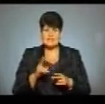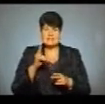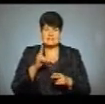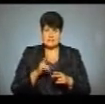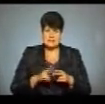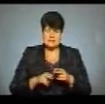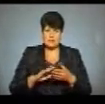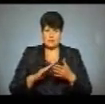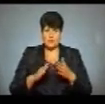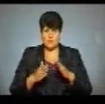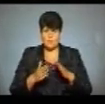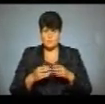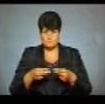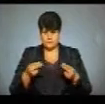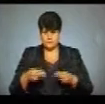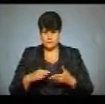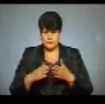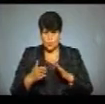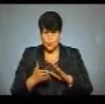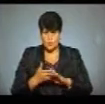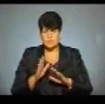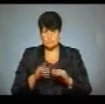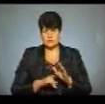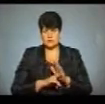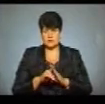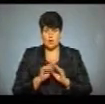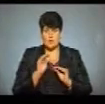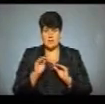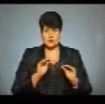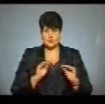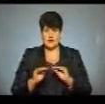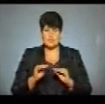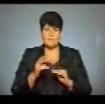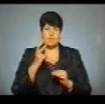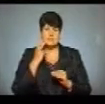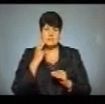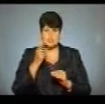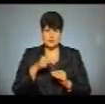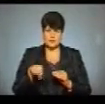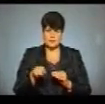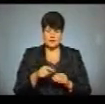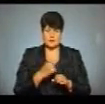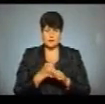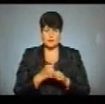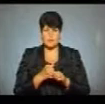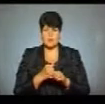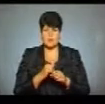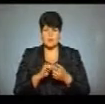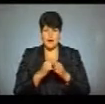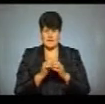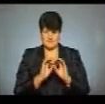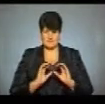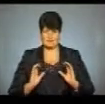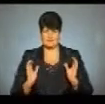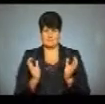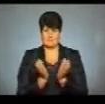управлінням житлово-комунального господарства з підрядником. І будемо приступати до влаштування постійного кільця. Це мається на увазі, поставимо бордюрний камінь